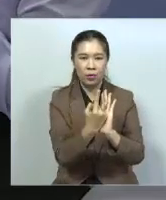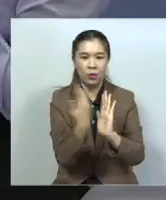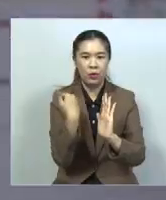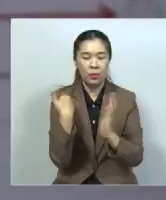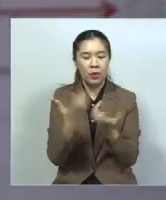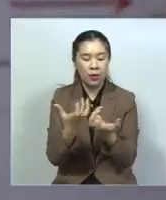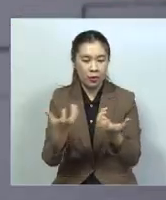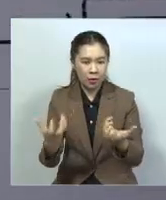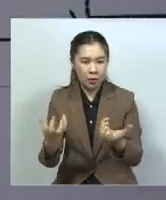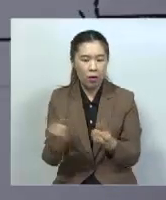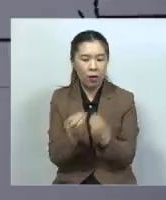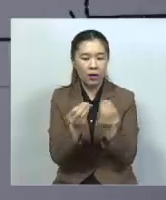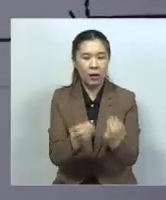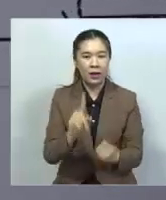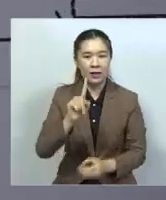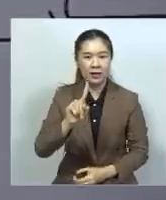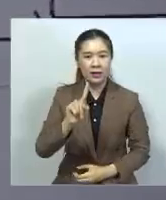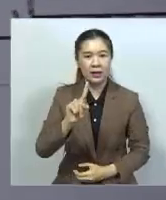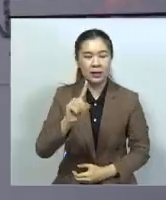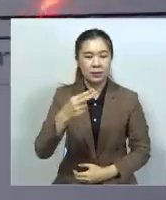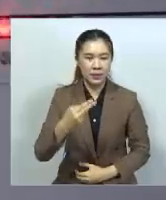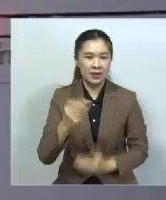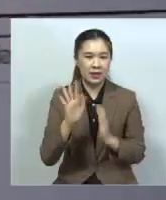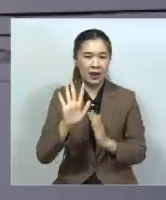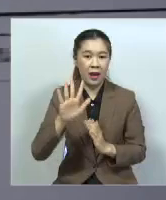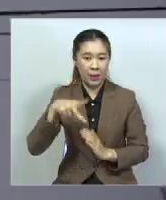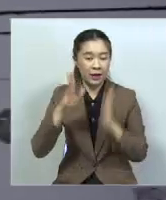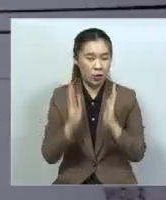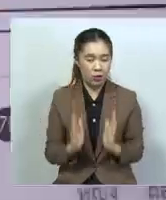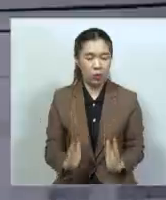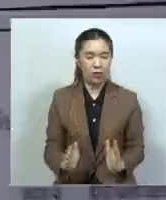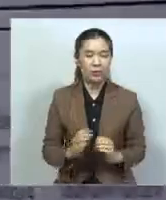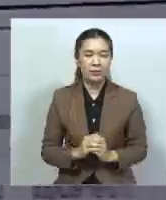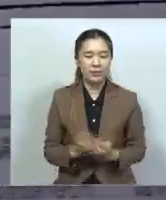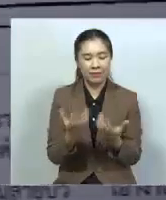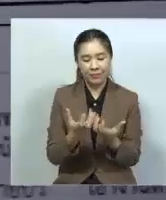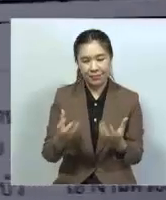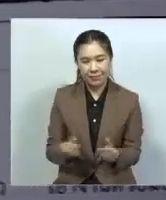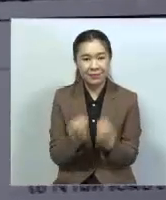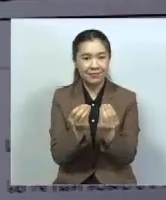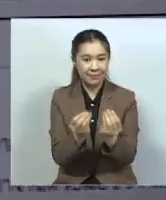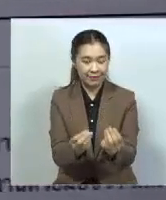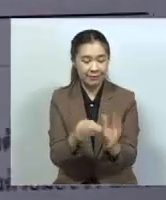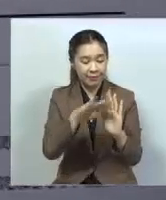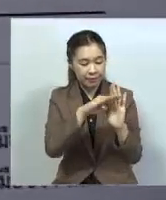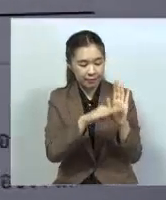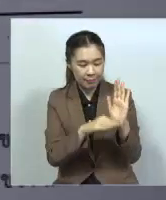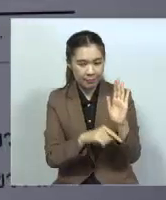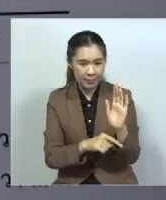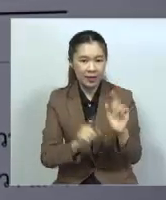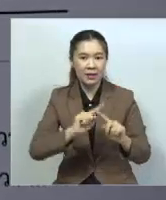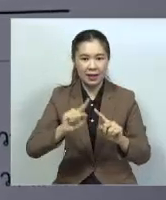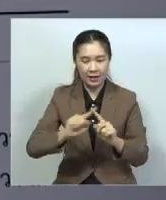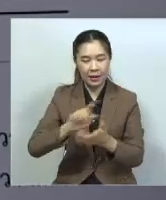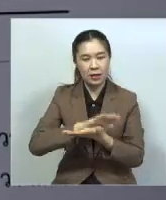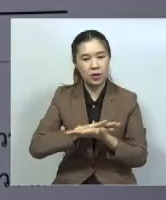ของพระราชทานได้ประมาณ 15,000 คนพร้อมยืนยันนะคะว่าในพิธีรับมอบสิ่งของพระราชทานขั้นตอนต่างๆจะเป็นไปด้วย